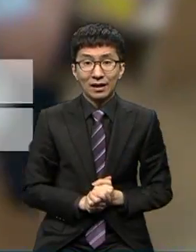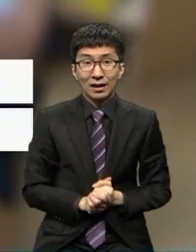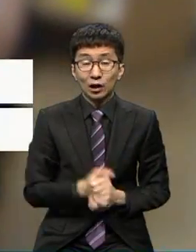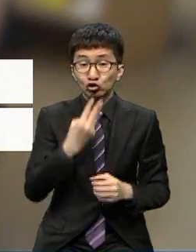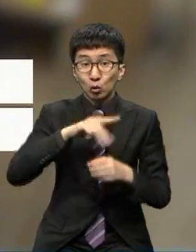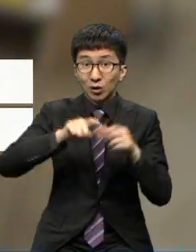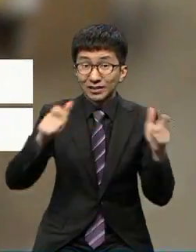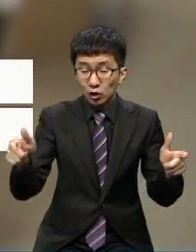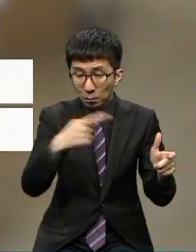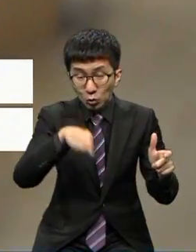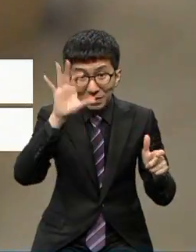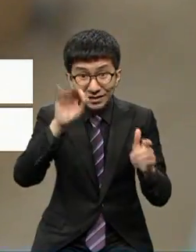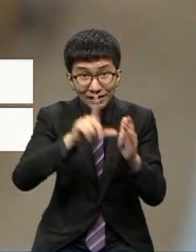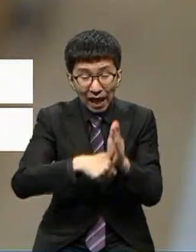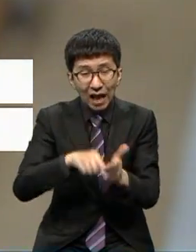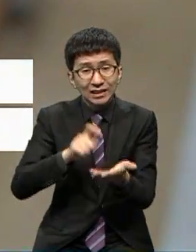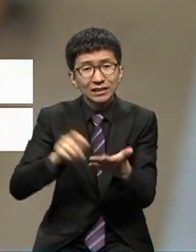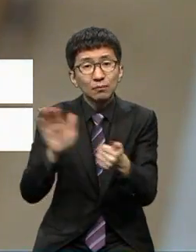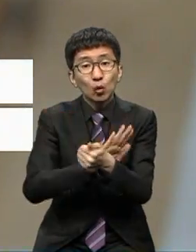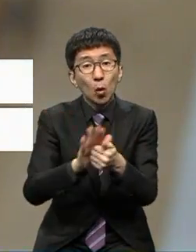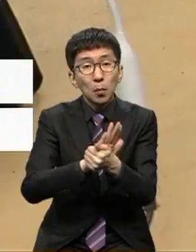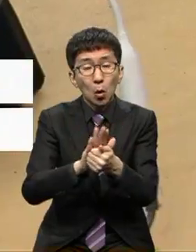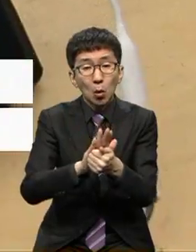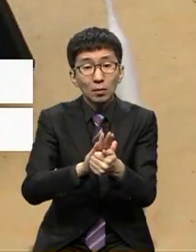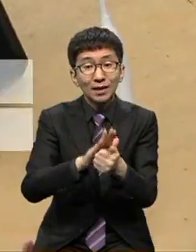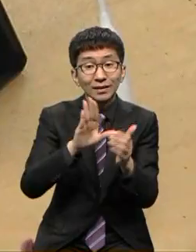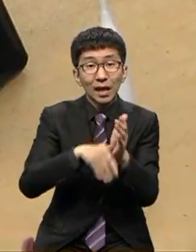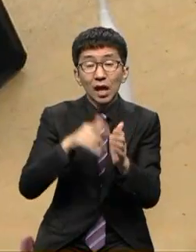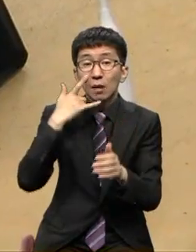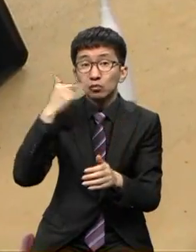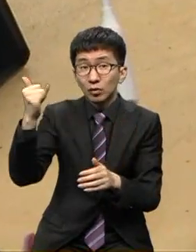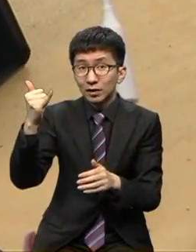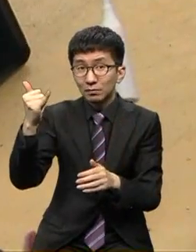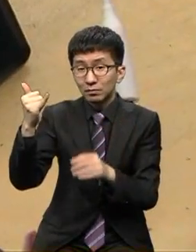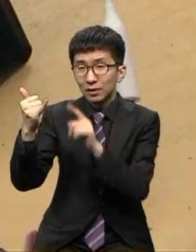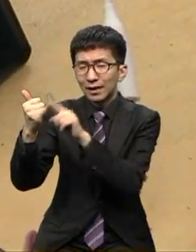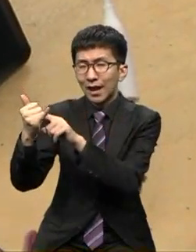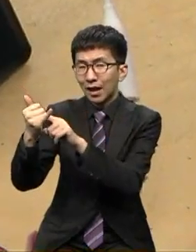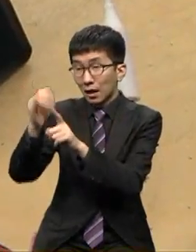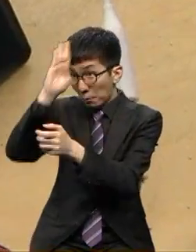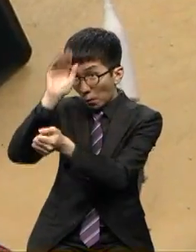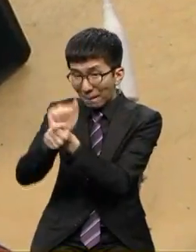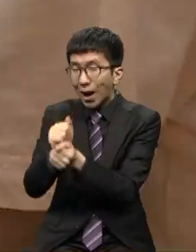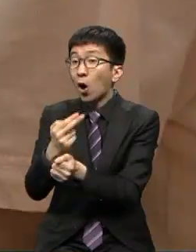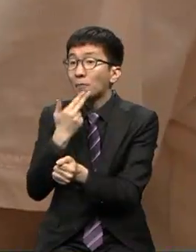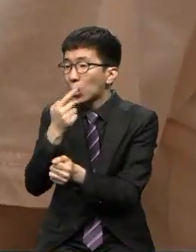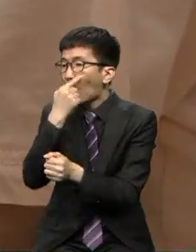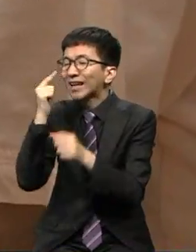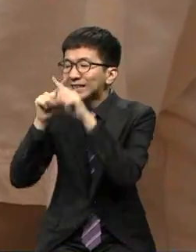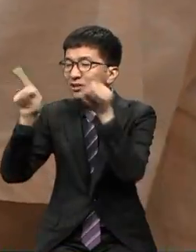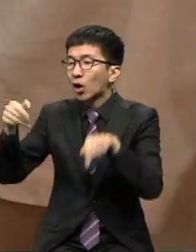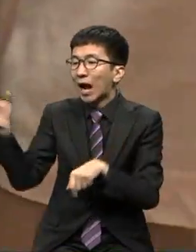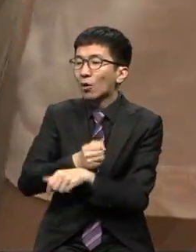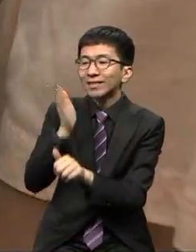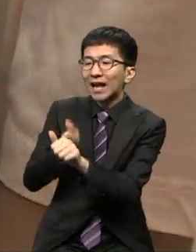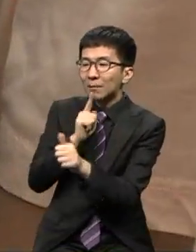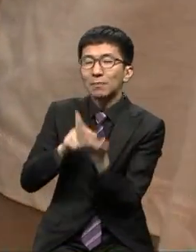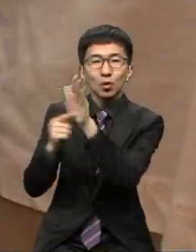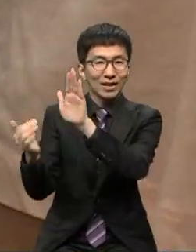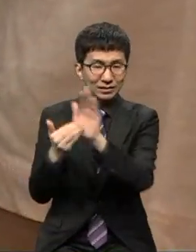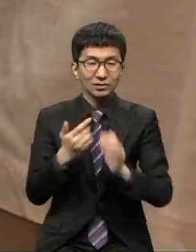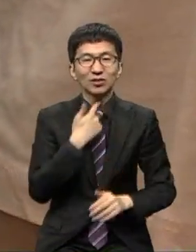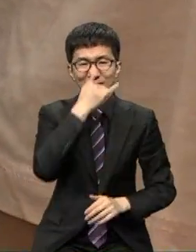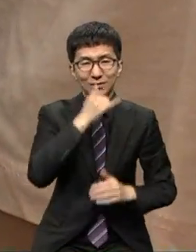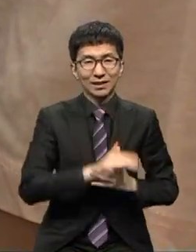수도권 지자체는 긴급 돌봄이용 부모에게 코로나19 음성 확인서를 제출하도록 의무화했습니다. SBS